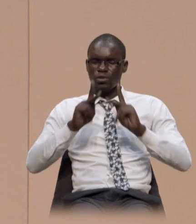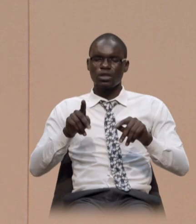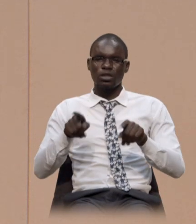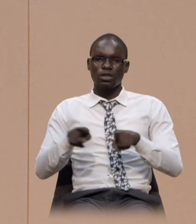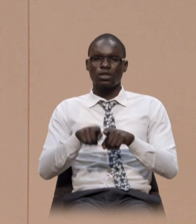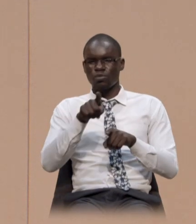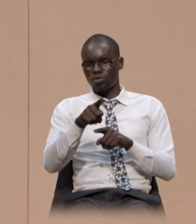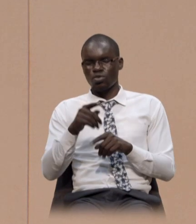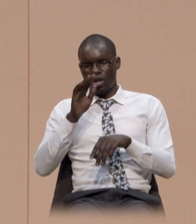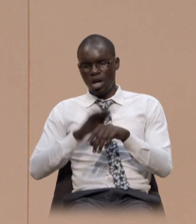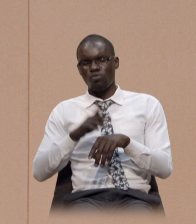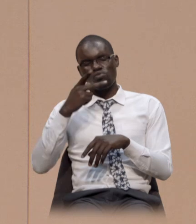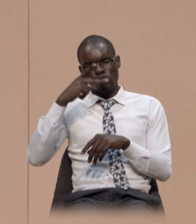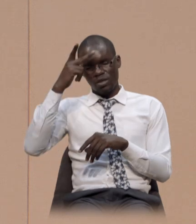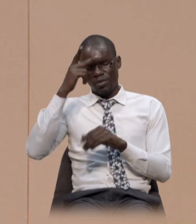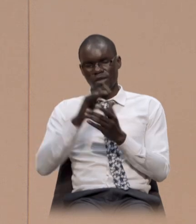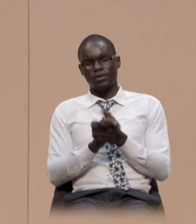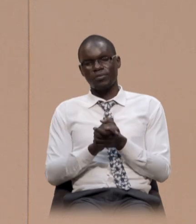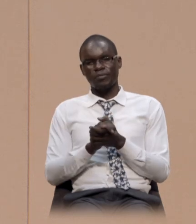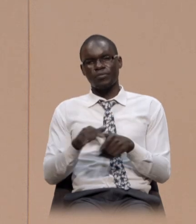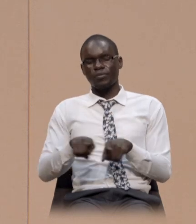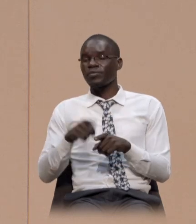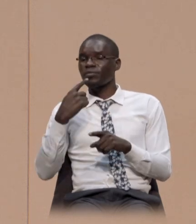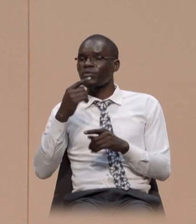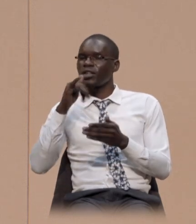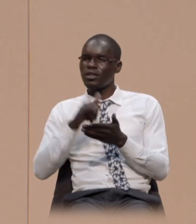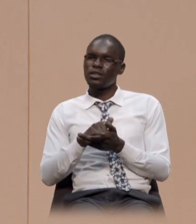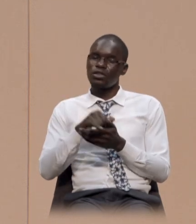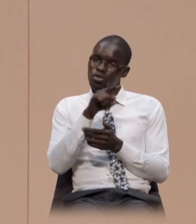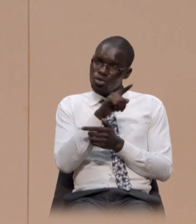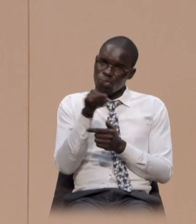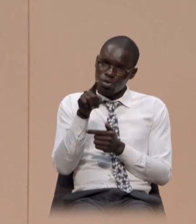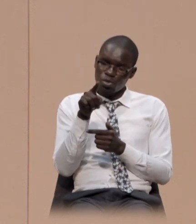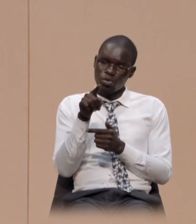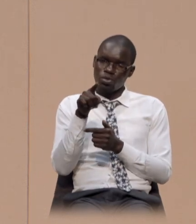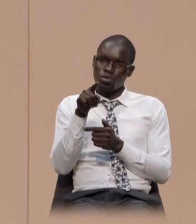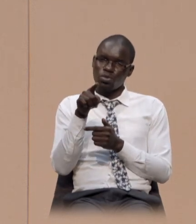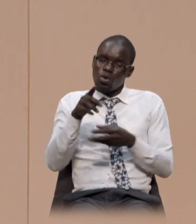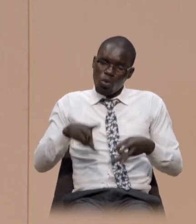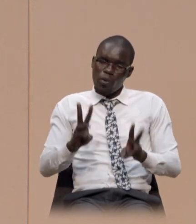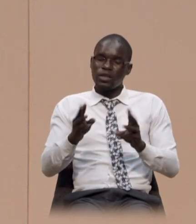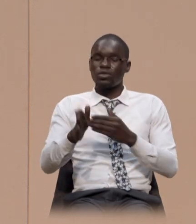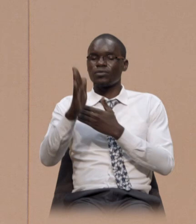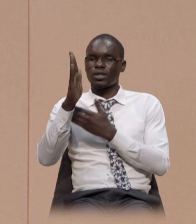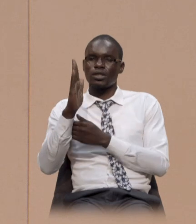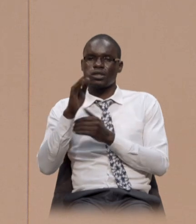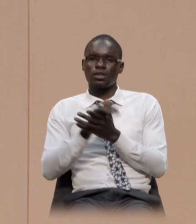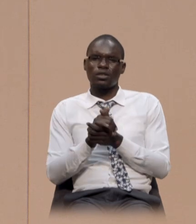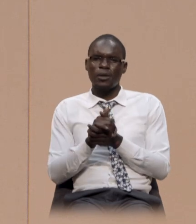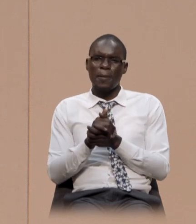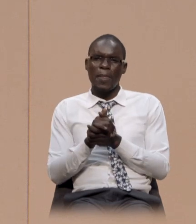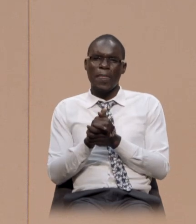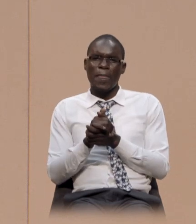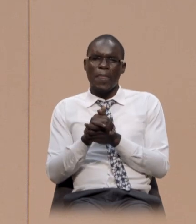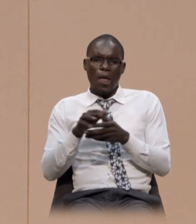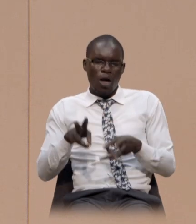ukiwa mzazi mzuri, inasema ya kwamba wewe njia za Mungu, njia zake